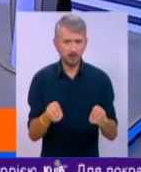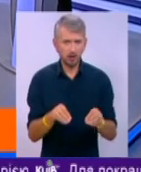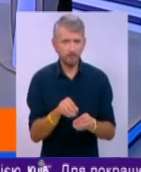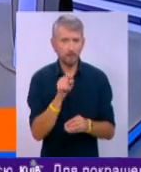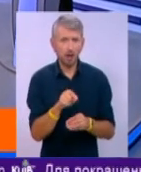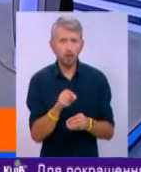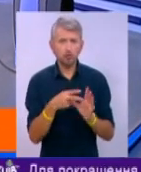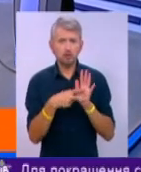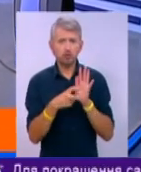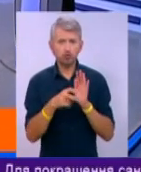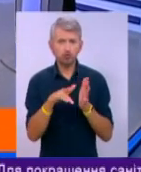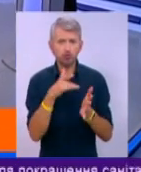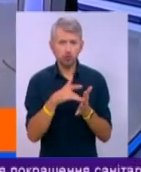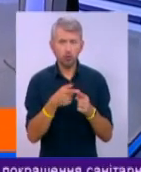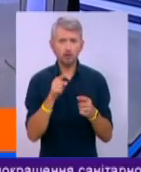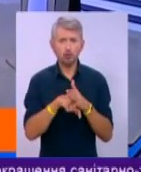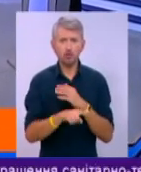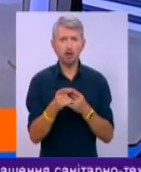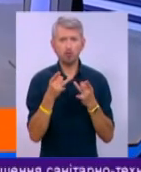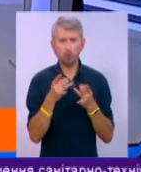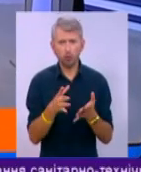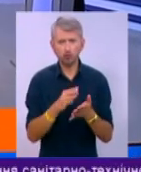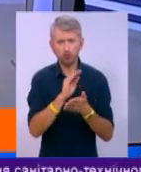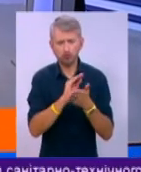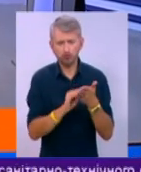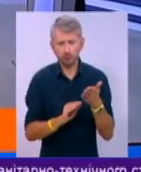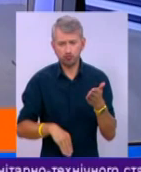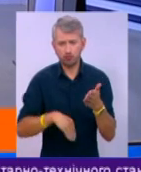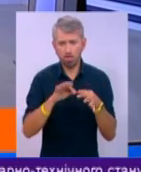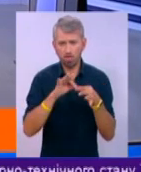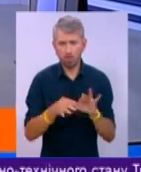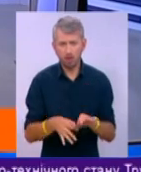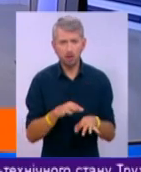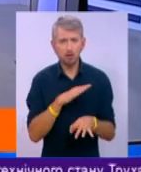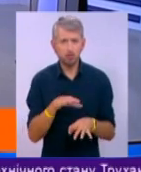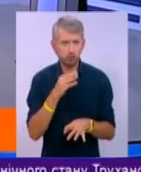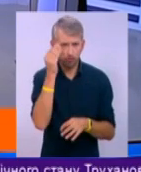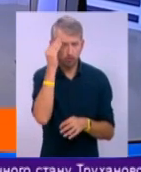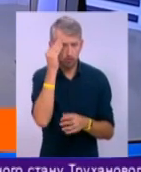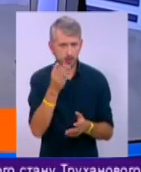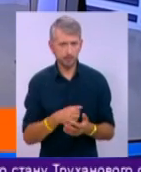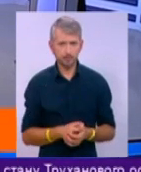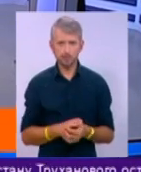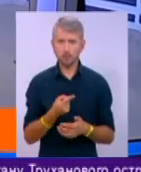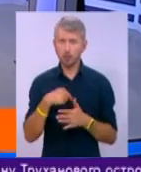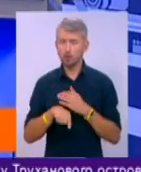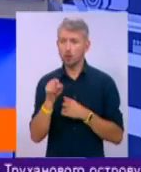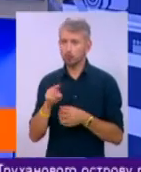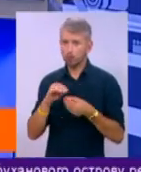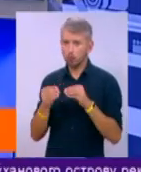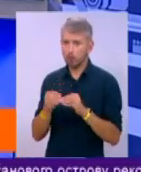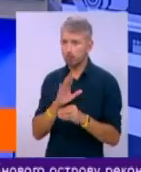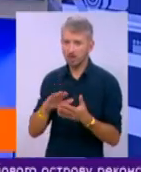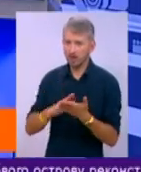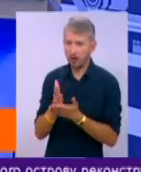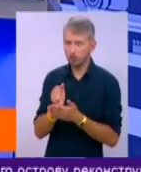тут 700 сторінок, це означає, що просто розплилися мислею по дереву, тому що не було самої думки. Угу. Тобто тут проблема не в